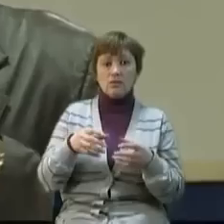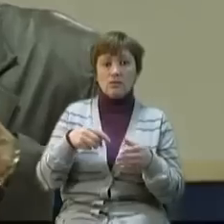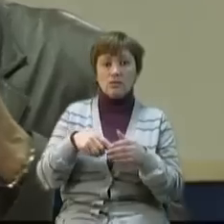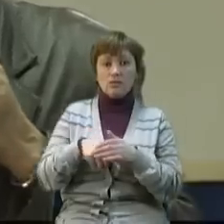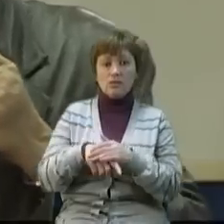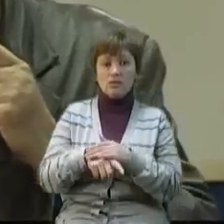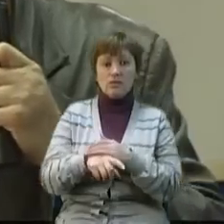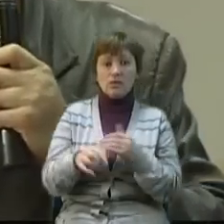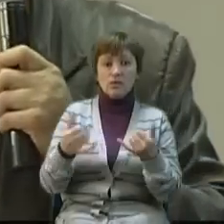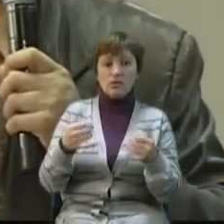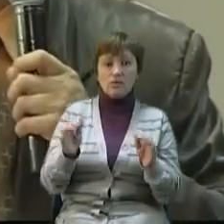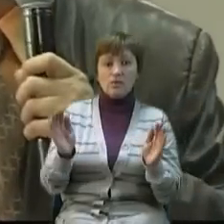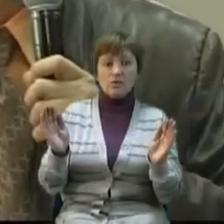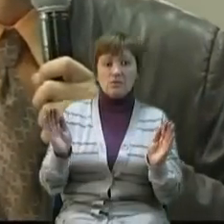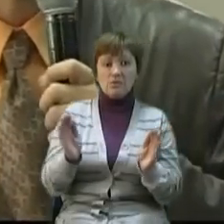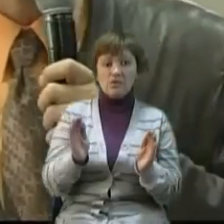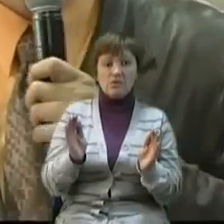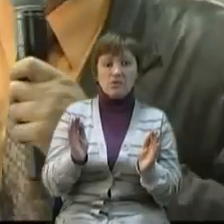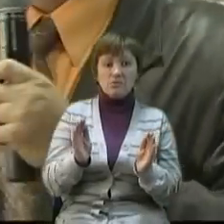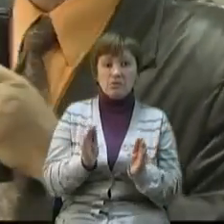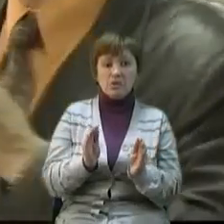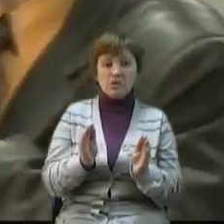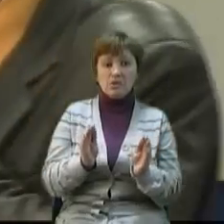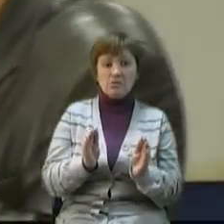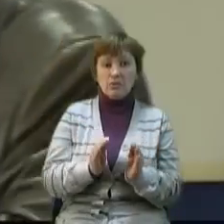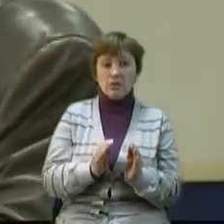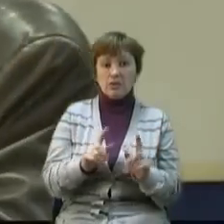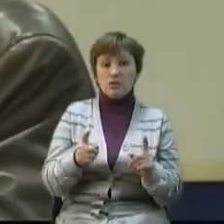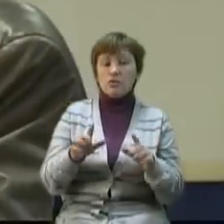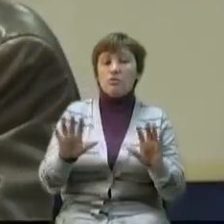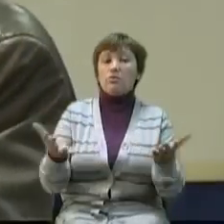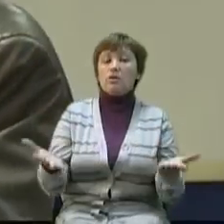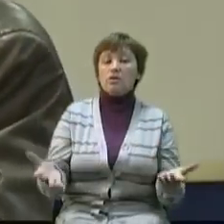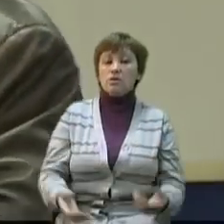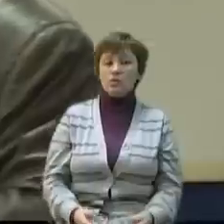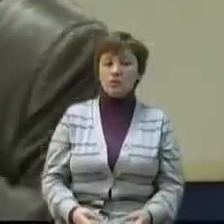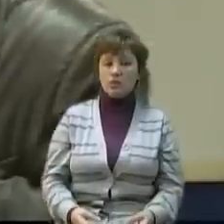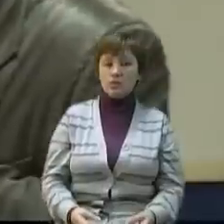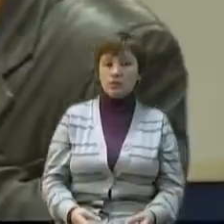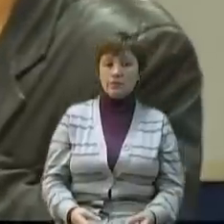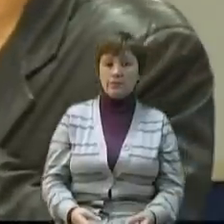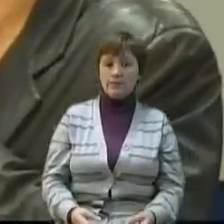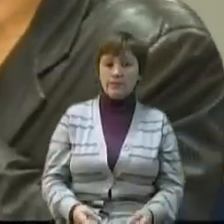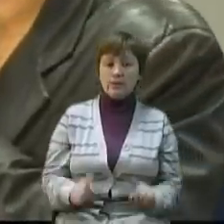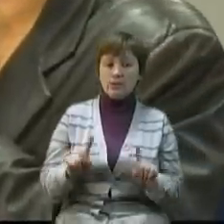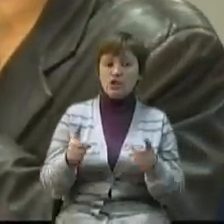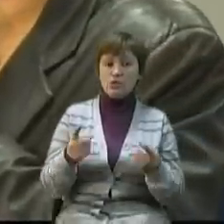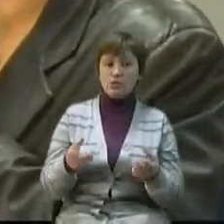Чудес все меньше и меньше и меньше. Что происходит? Что происходит?